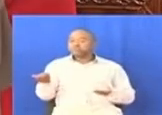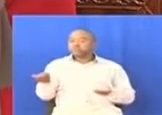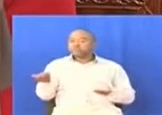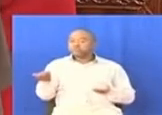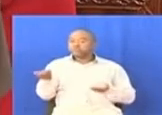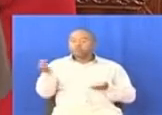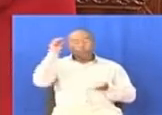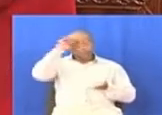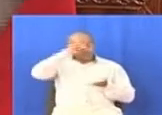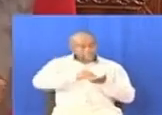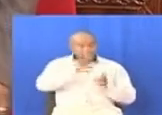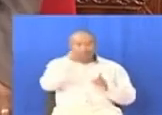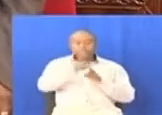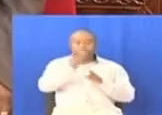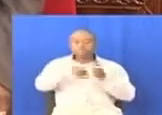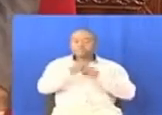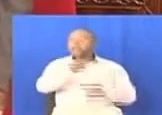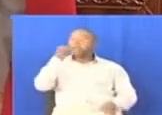hotuba za rais.